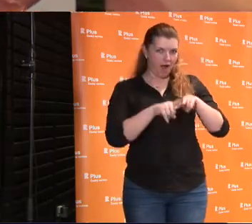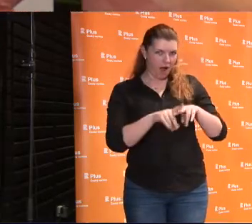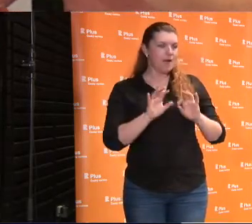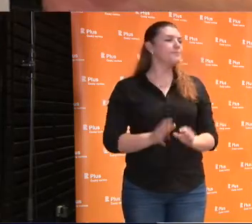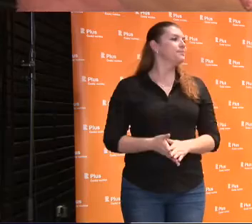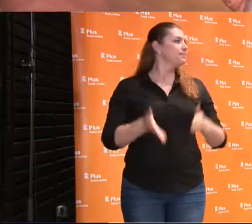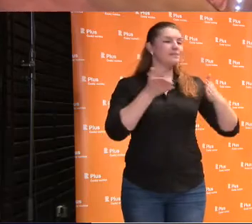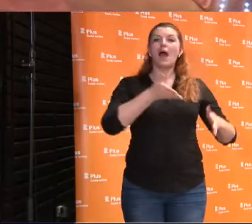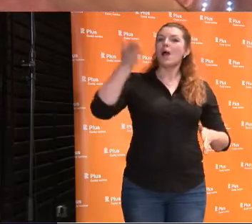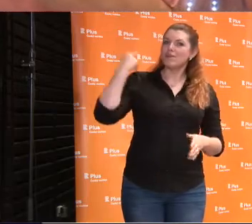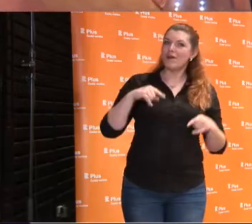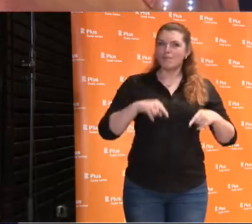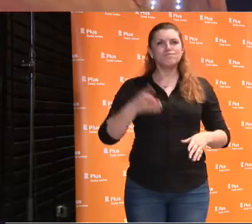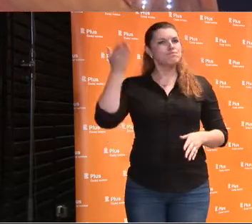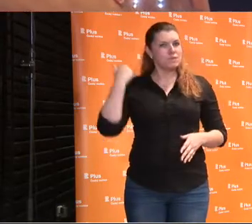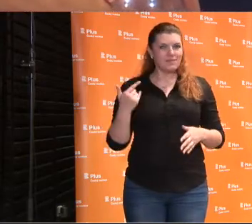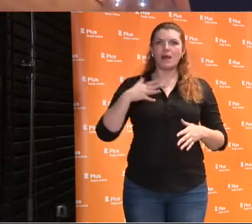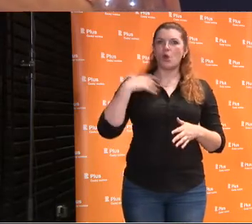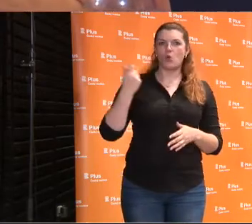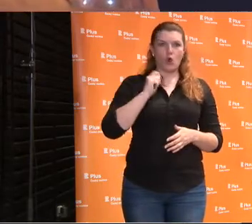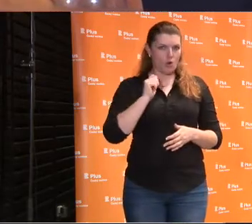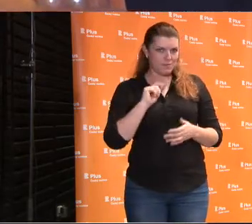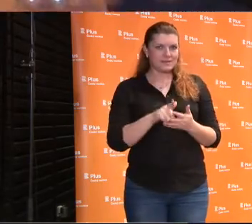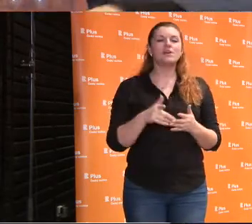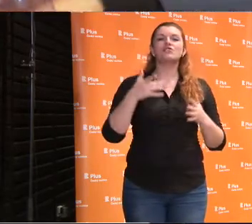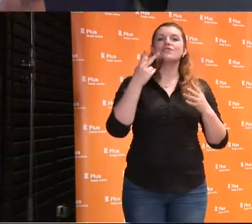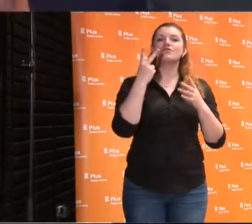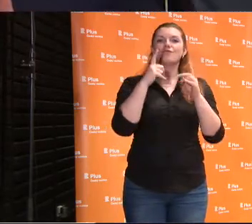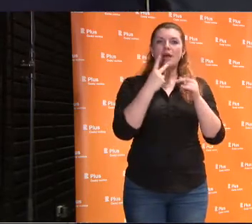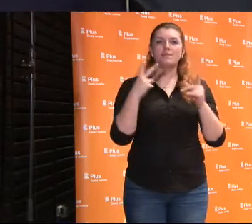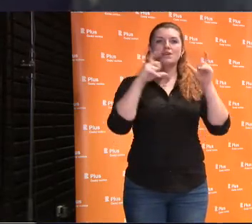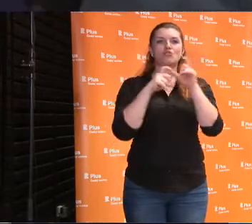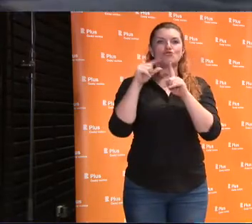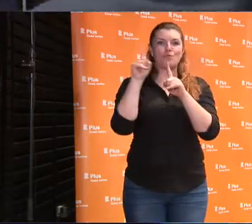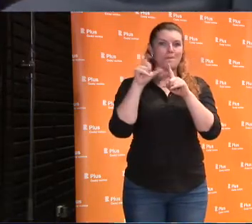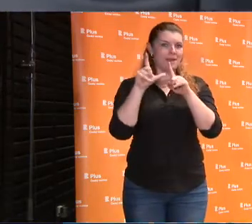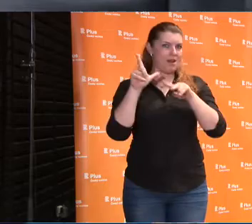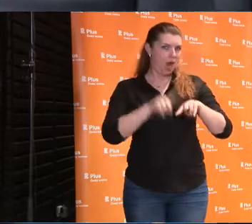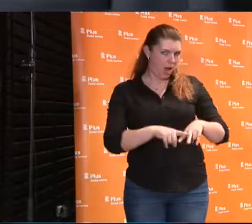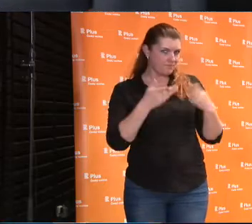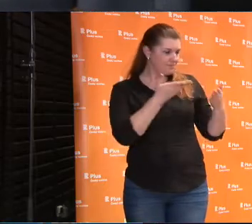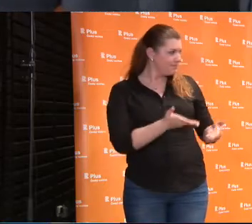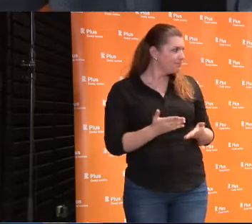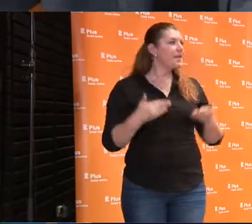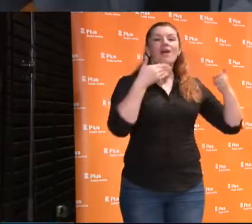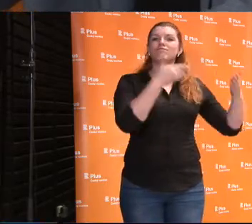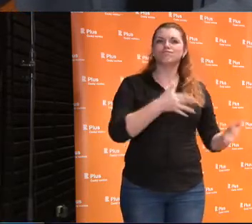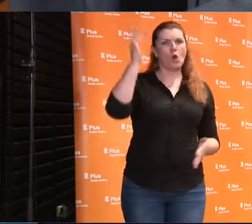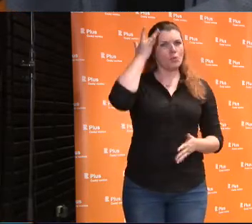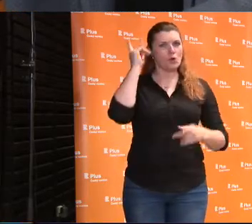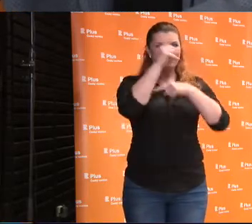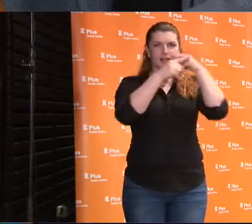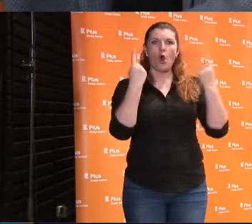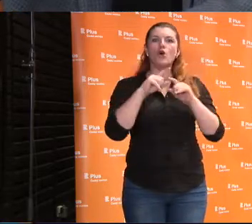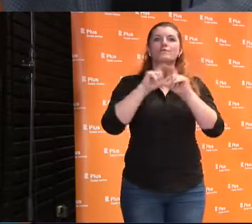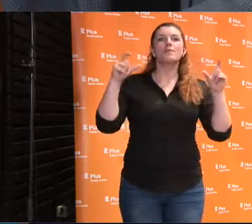Bývalý premiér a bývalý eurokomisař Vladimír Špidla. Dobrý večer. Dobrý večer. A expert na vzdělávání ze